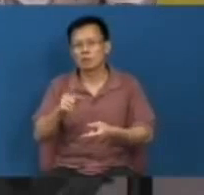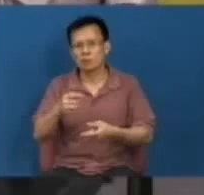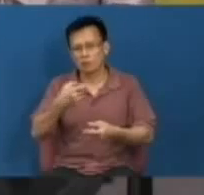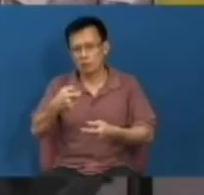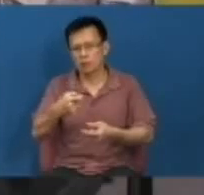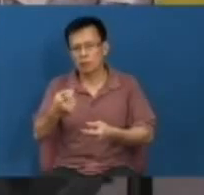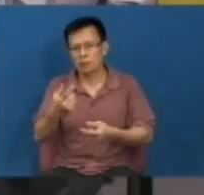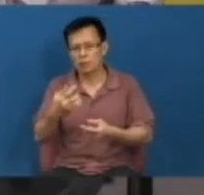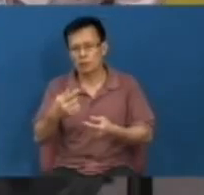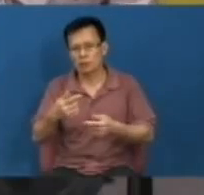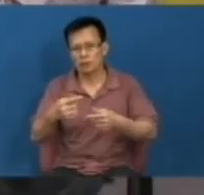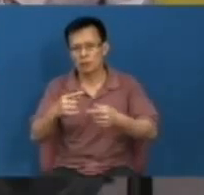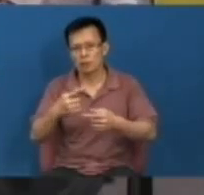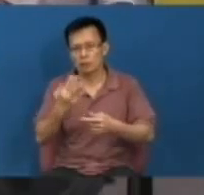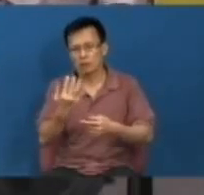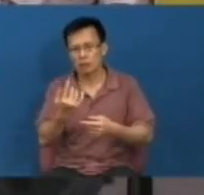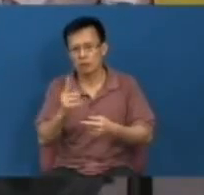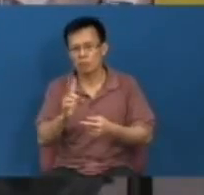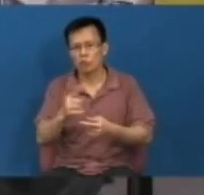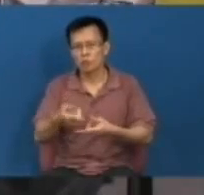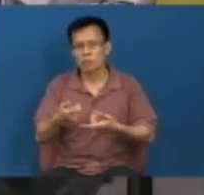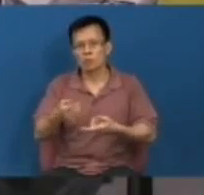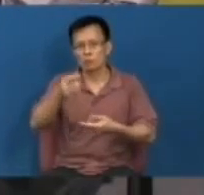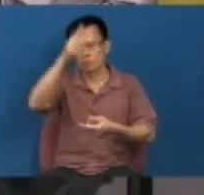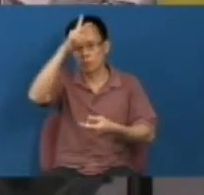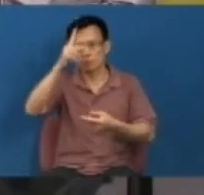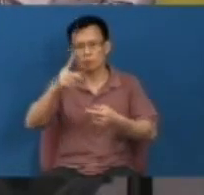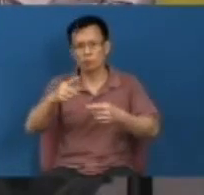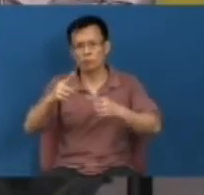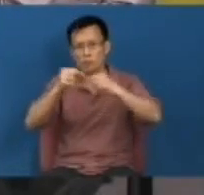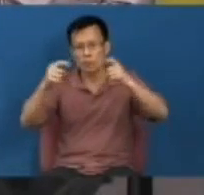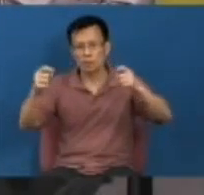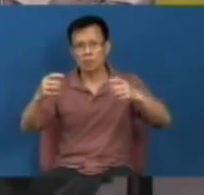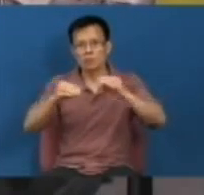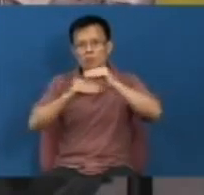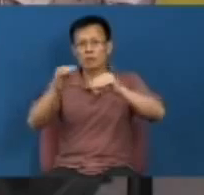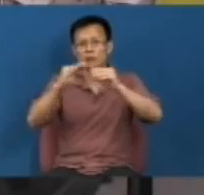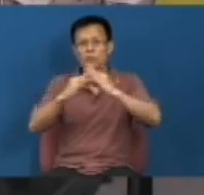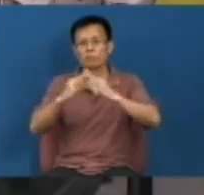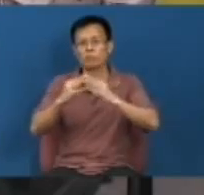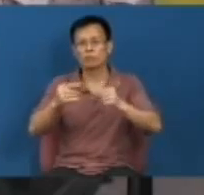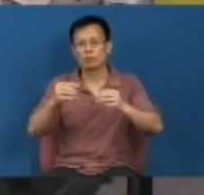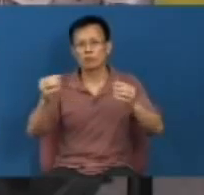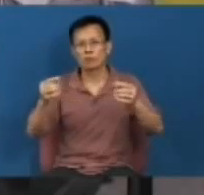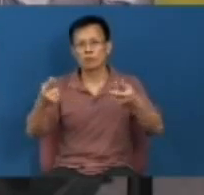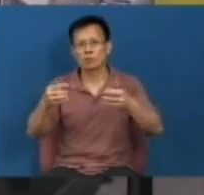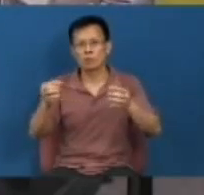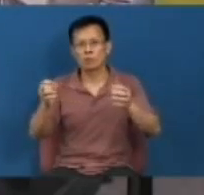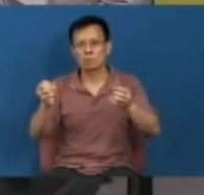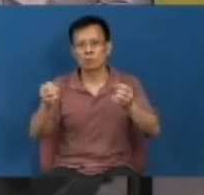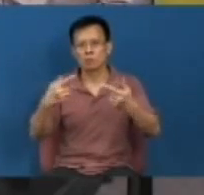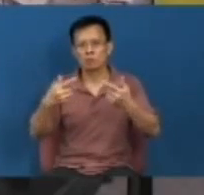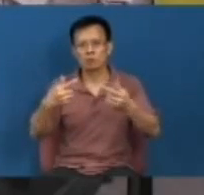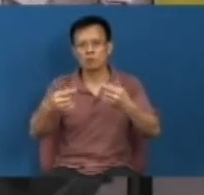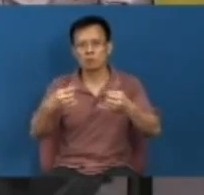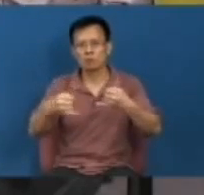去到咩階段咧？你一定係同市建局都講唔掂數噶啦，係嘛？ 講係一定係講唔掂噶啦。如果講得掂，我都誒